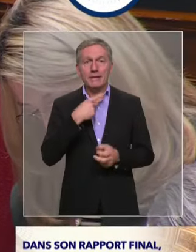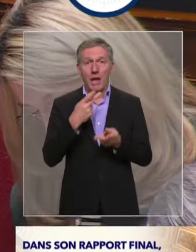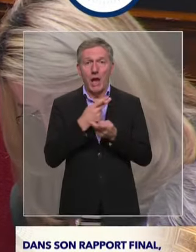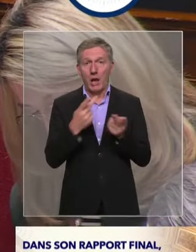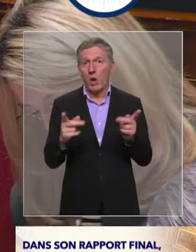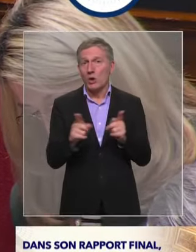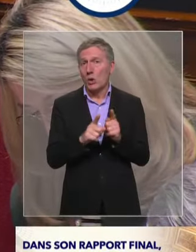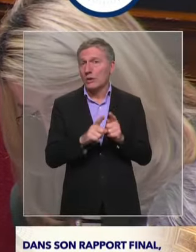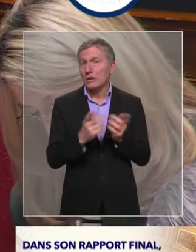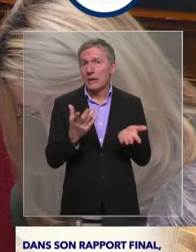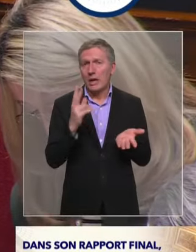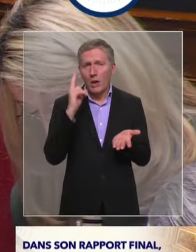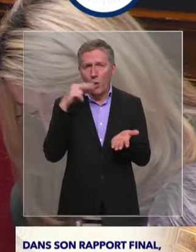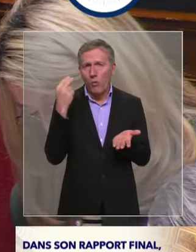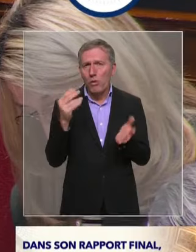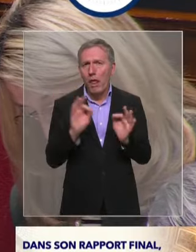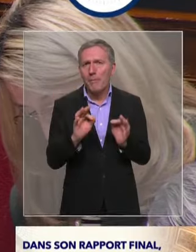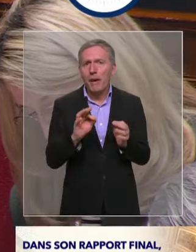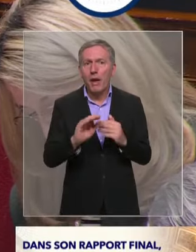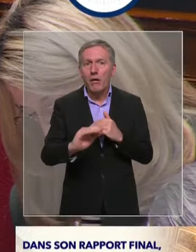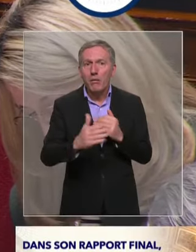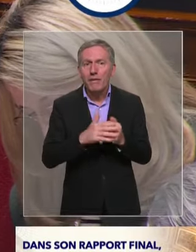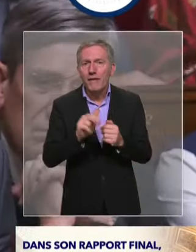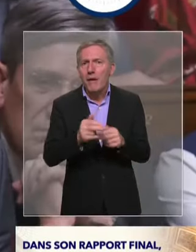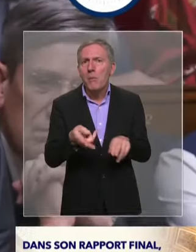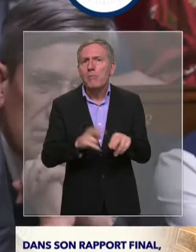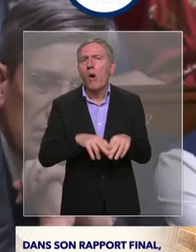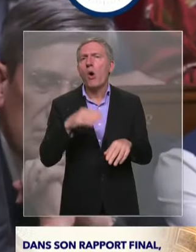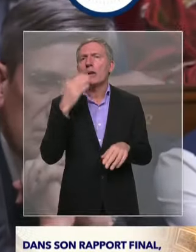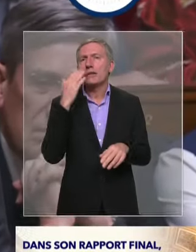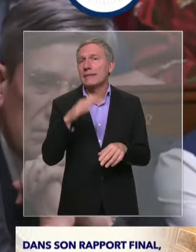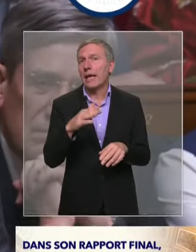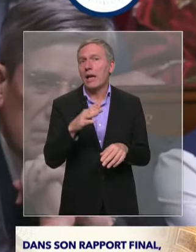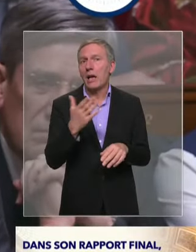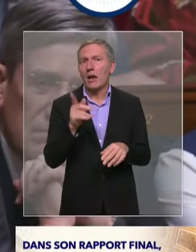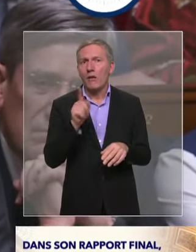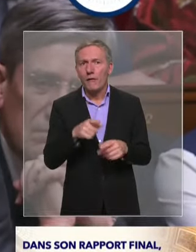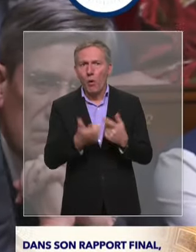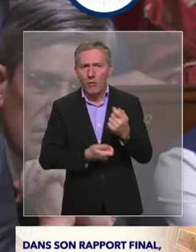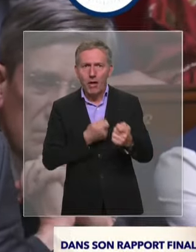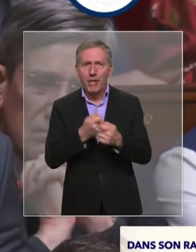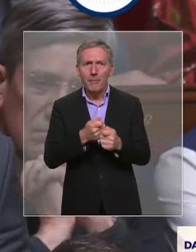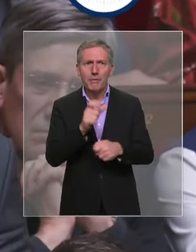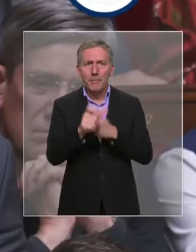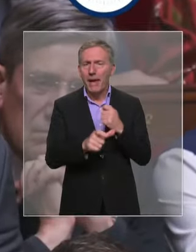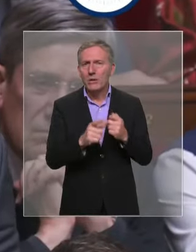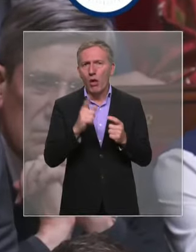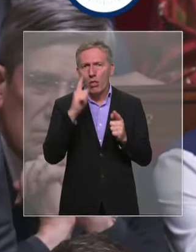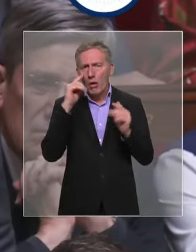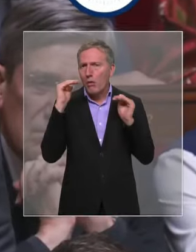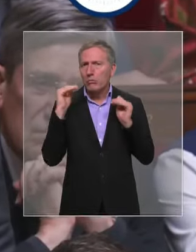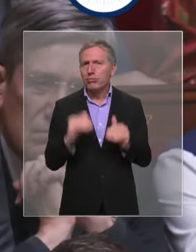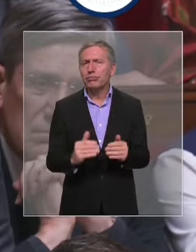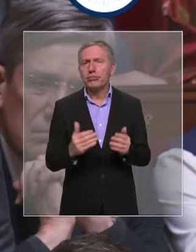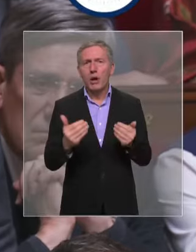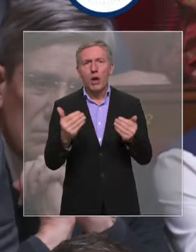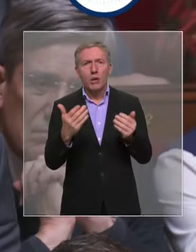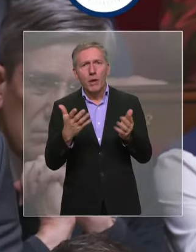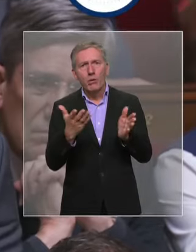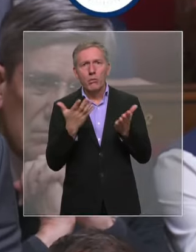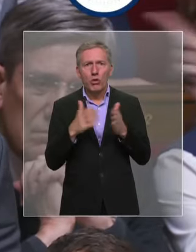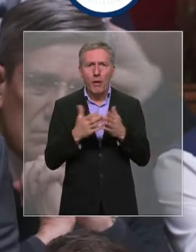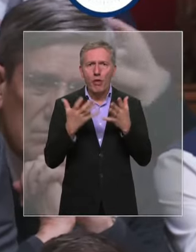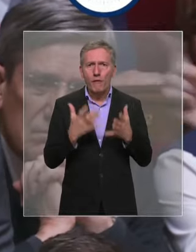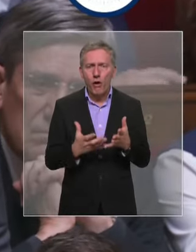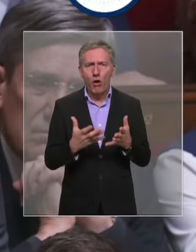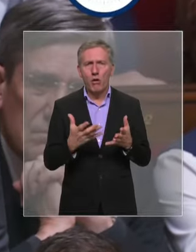est inhumain, lorsque le pronostic vital est engagé à moyen terme, de ne pas répondre à la désespérance de personnes qui demandent les moyens d'abréger les